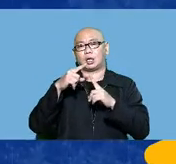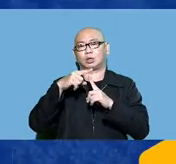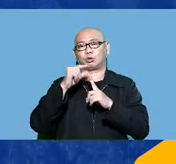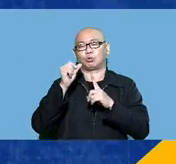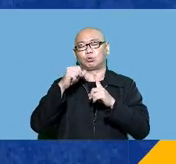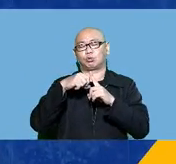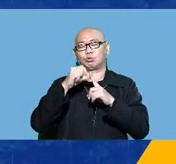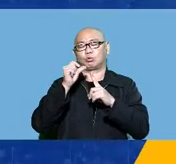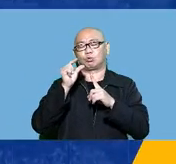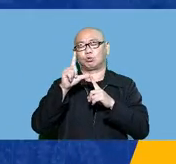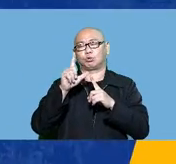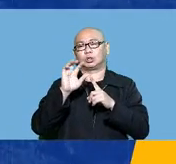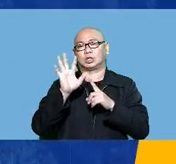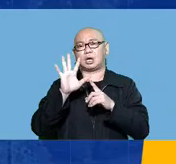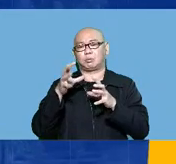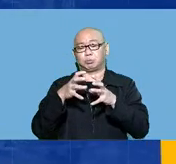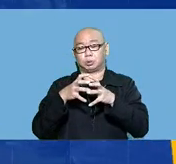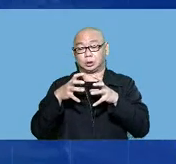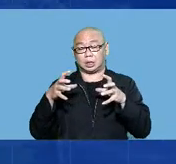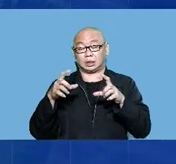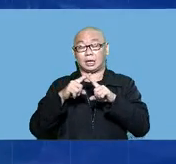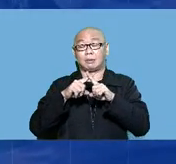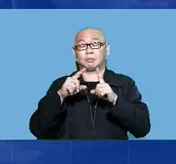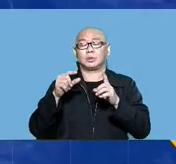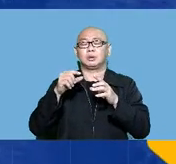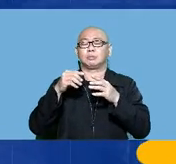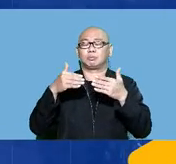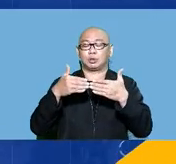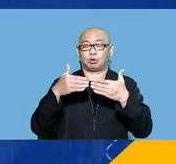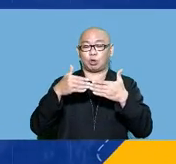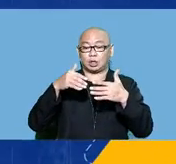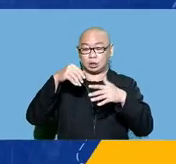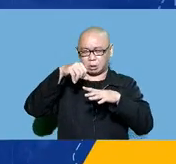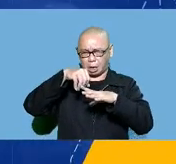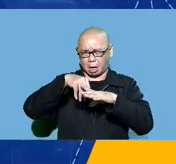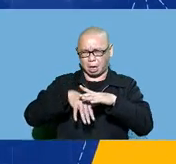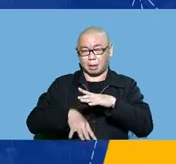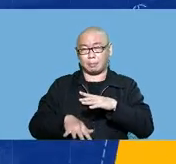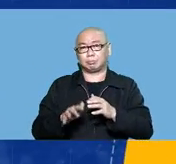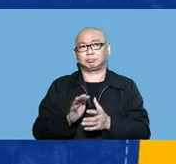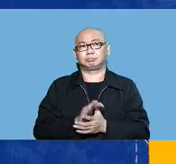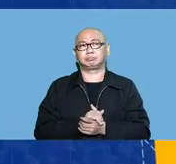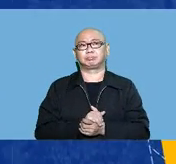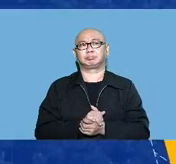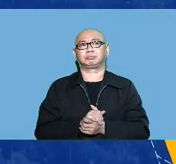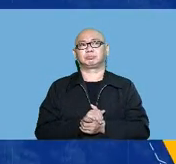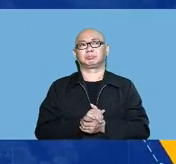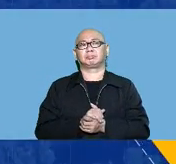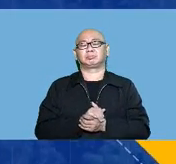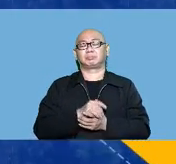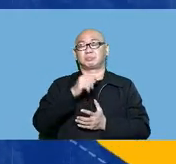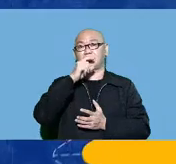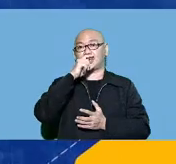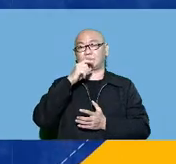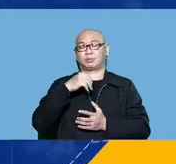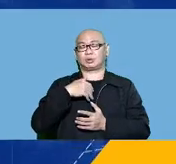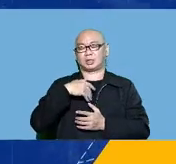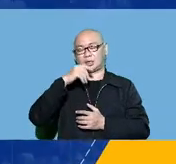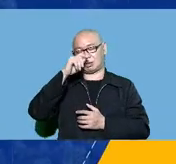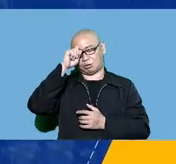tidak begitu besar, namun bendungan ini dalam sekali seperti itu. Bapak Ibu yang saya